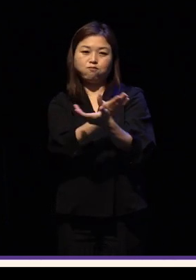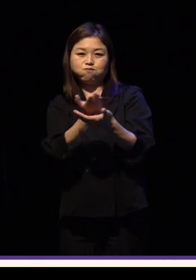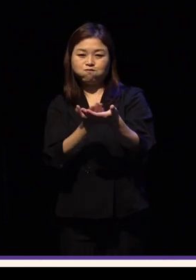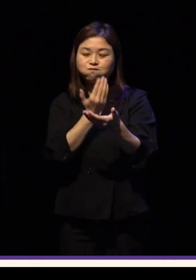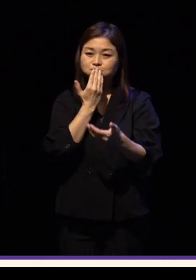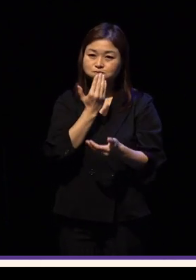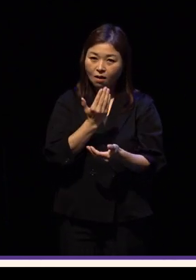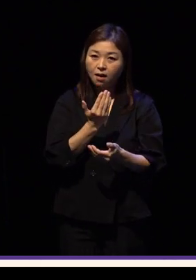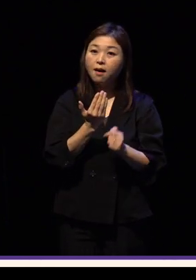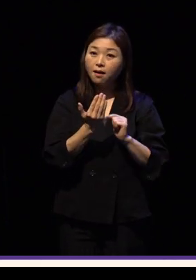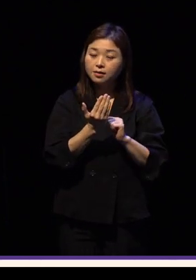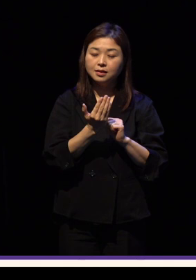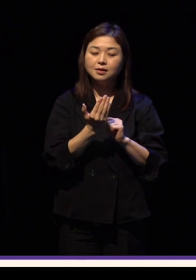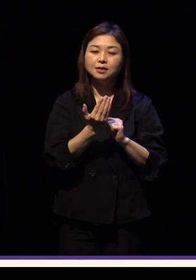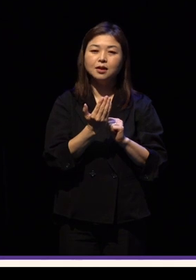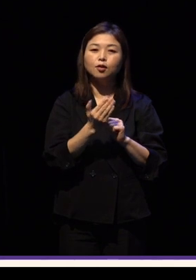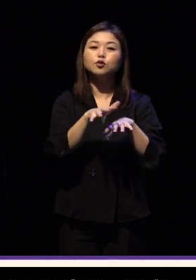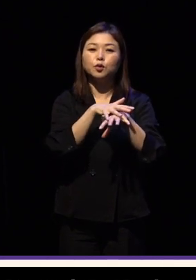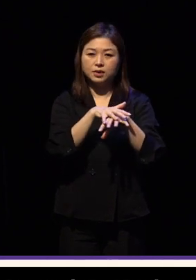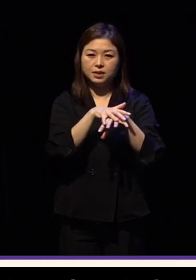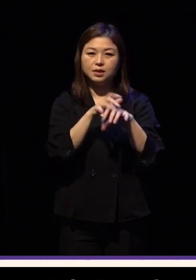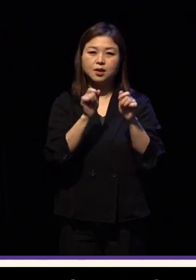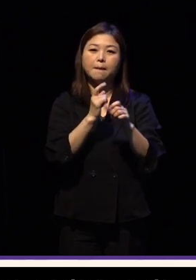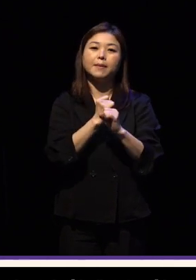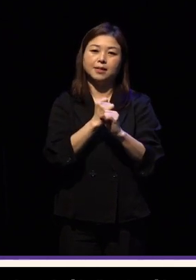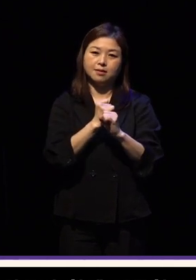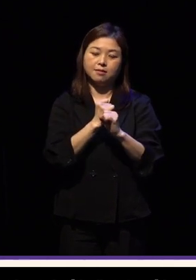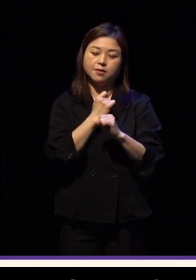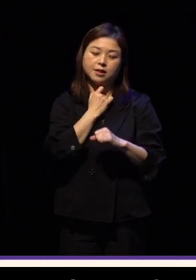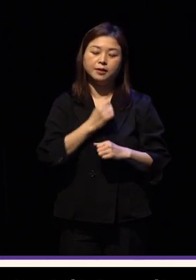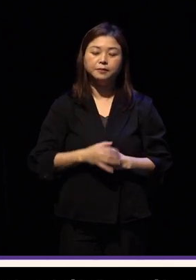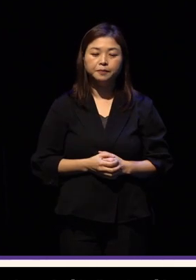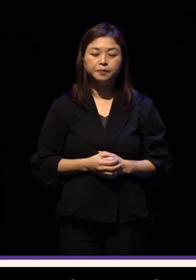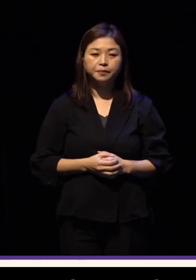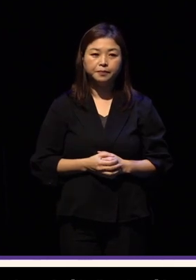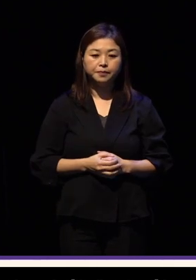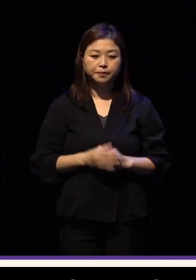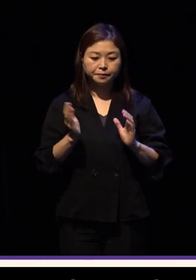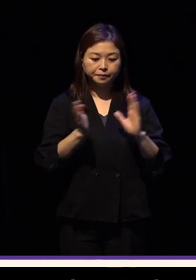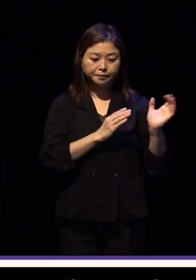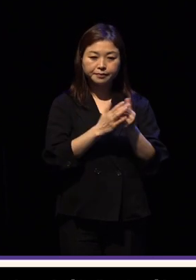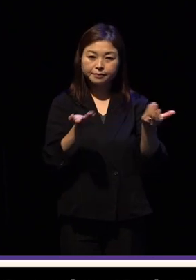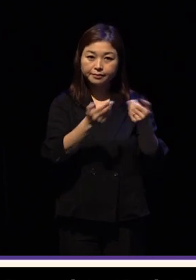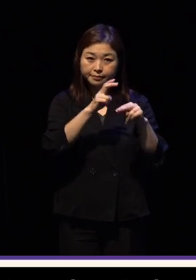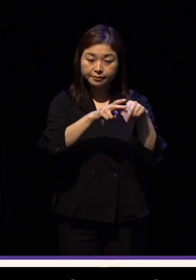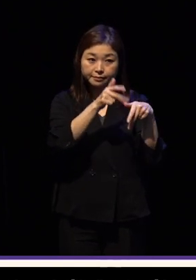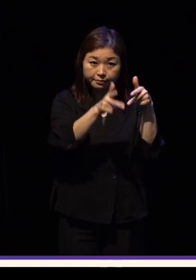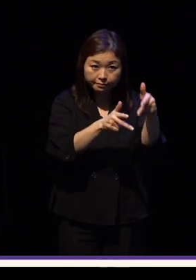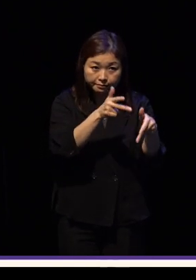있는 그러한 구조를 만들어 보았습니다. 일자리 사업은